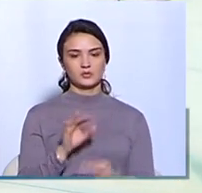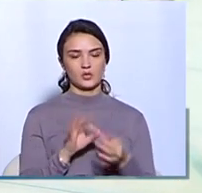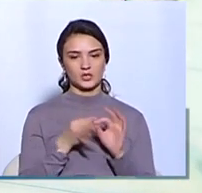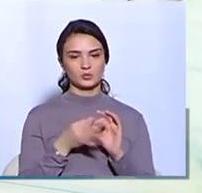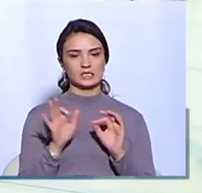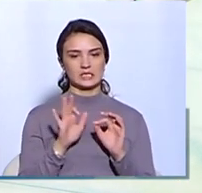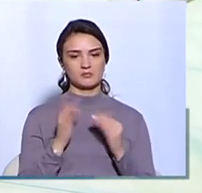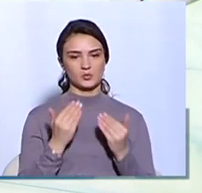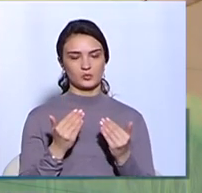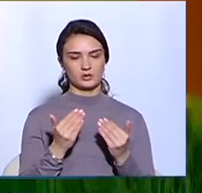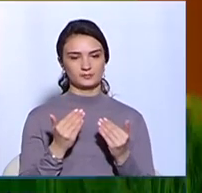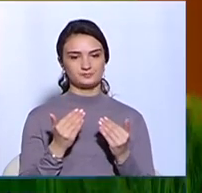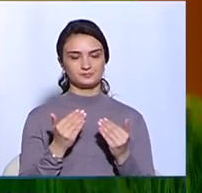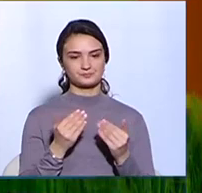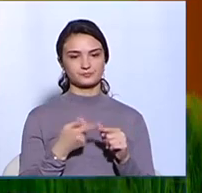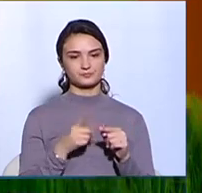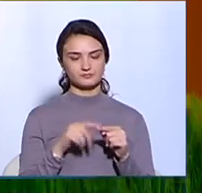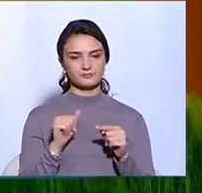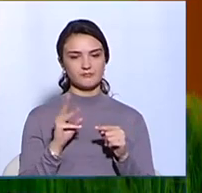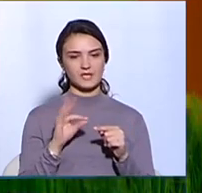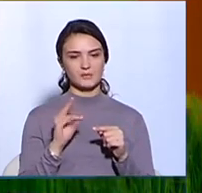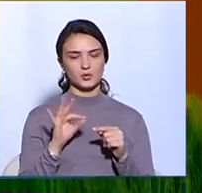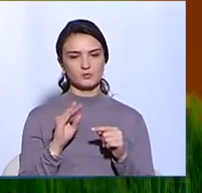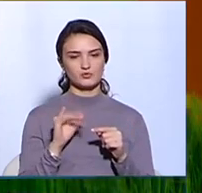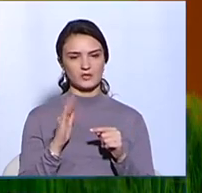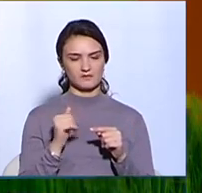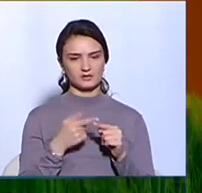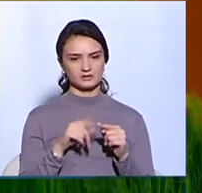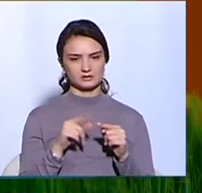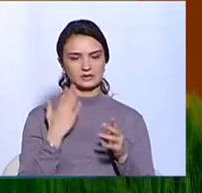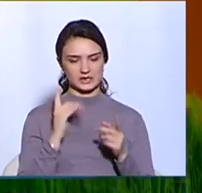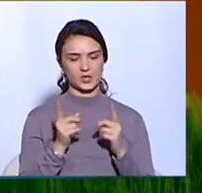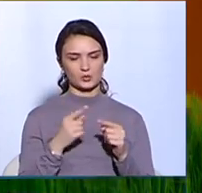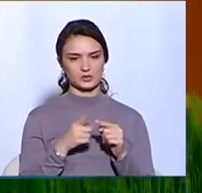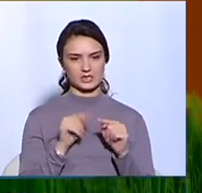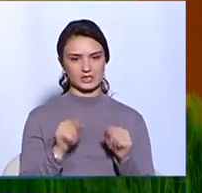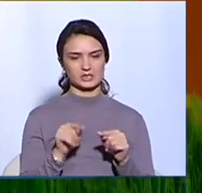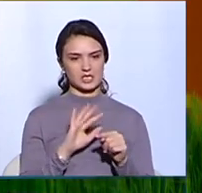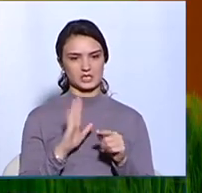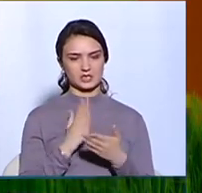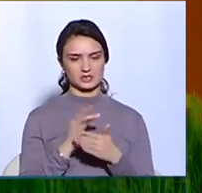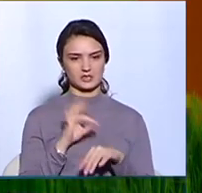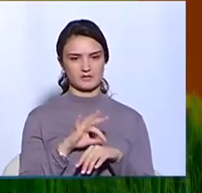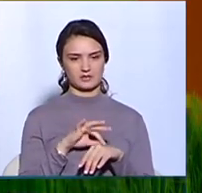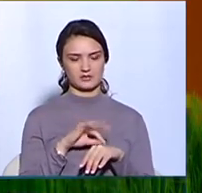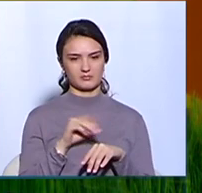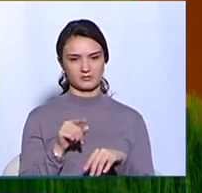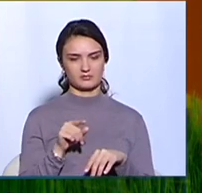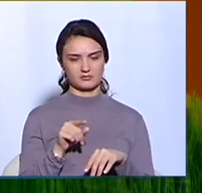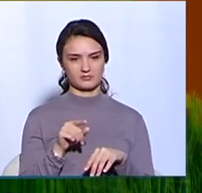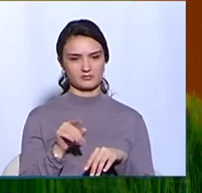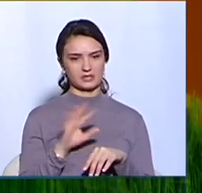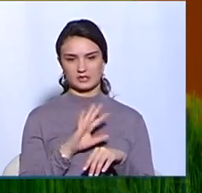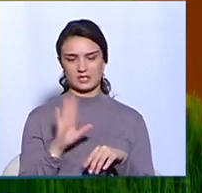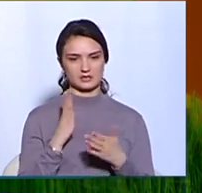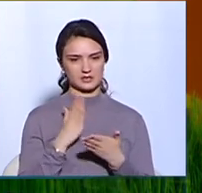კონკრეტული ქიმიური ნაერთი სტრუქტურა, ამინომჟავური წარმომავლობის, მოკლედ, რეალურად ეს არ არის დაავადება და მით უფრო